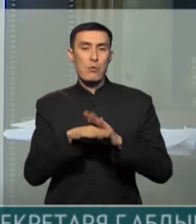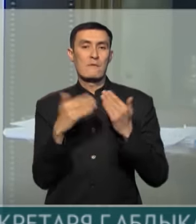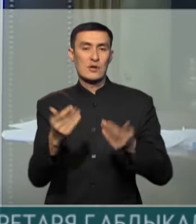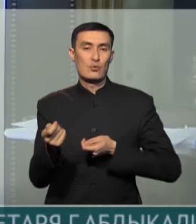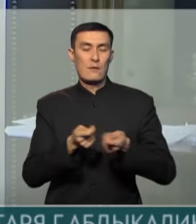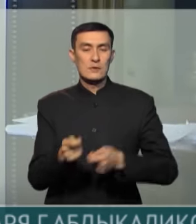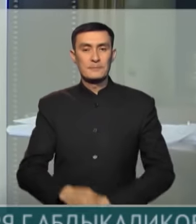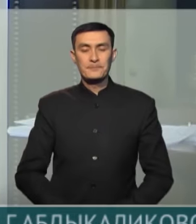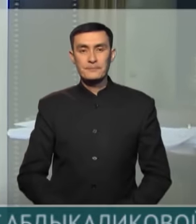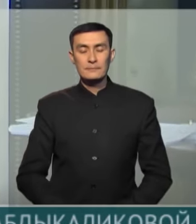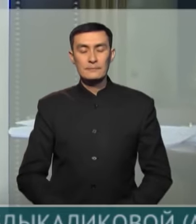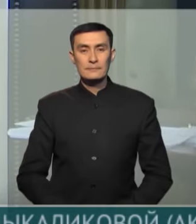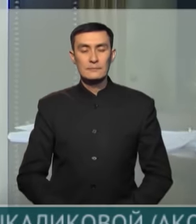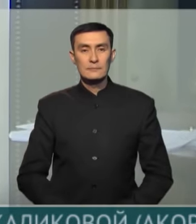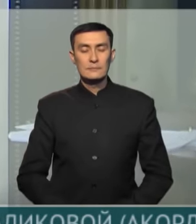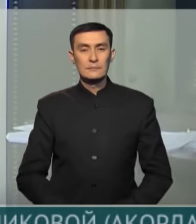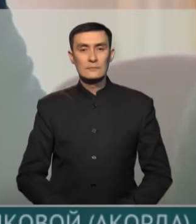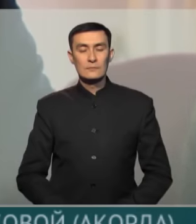руководством.